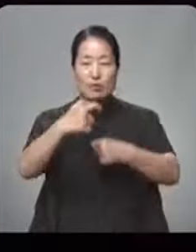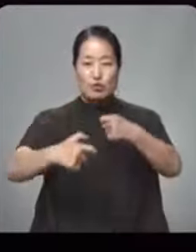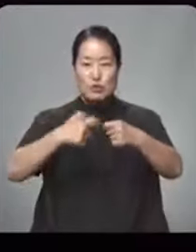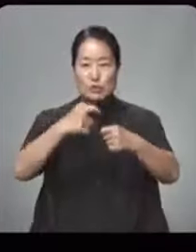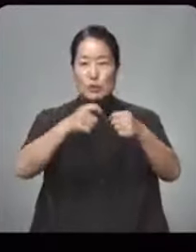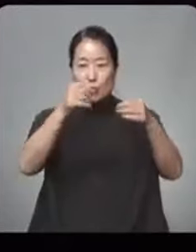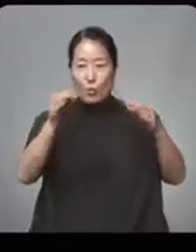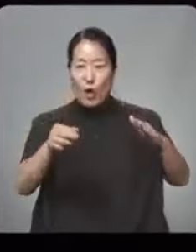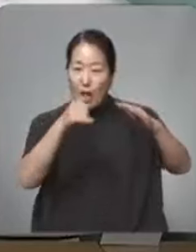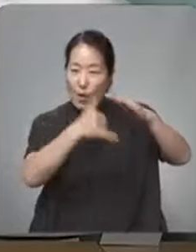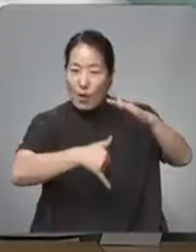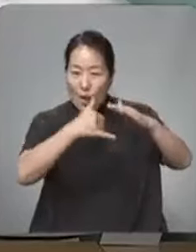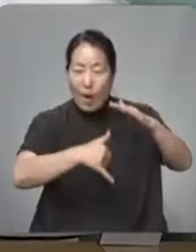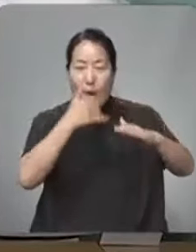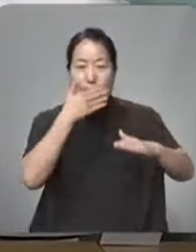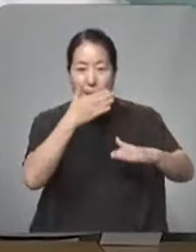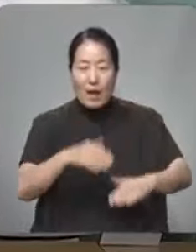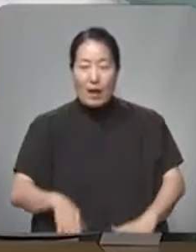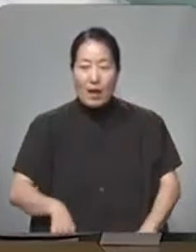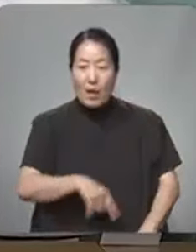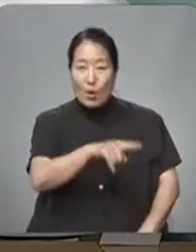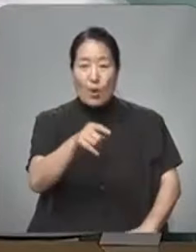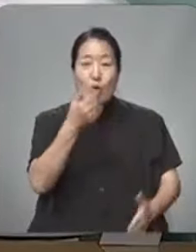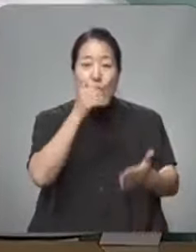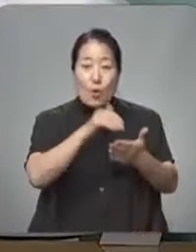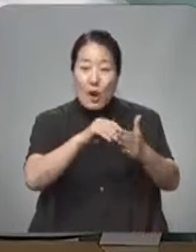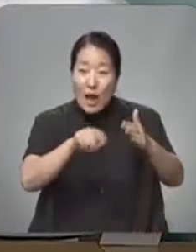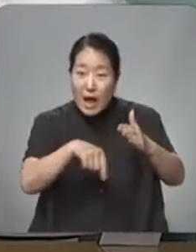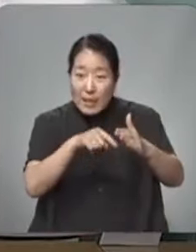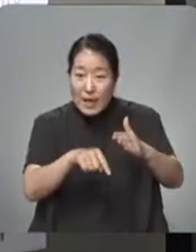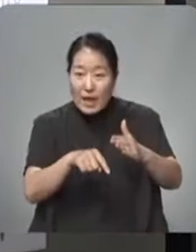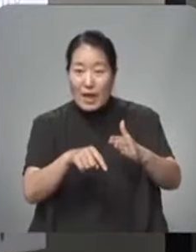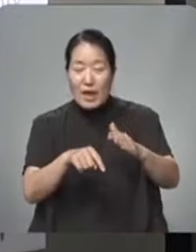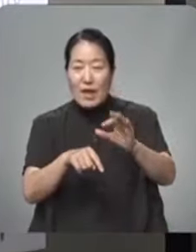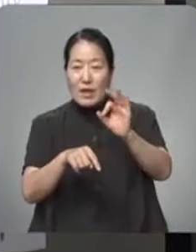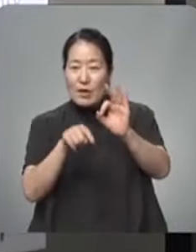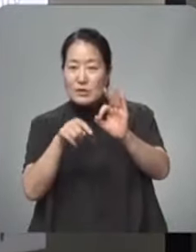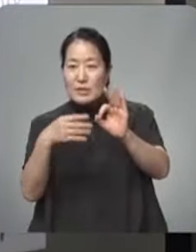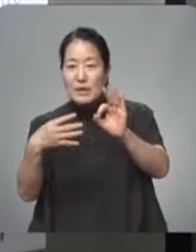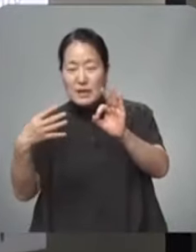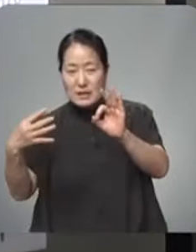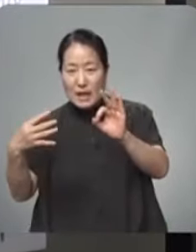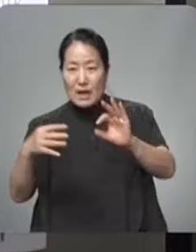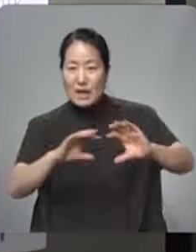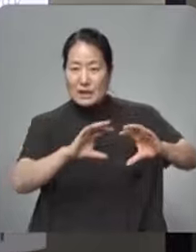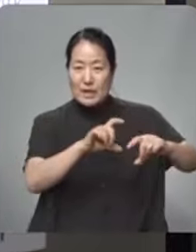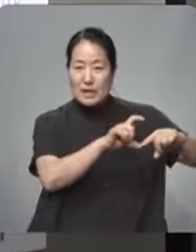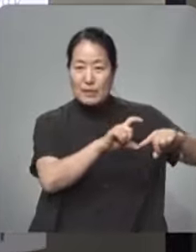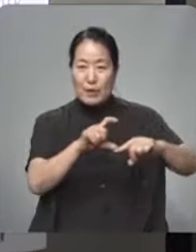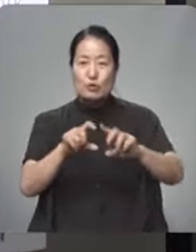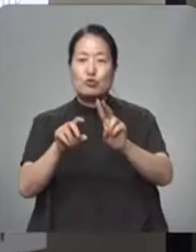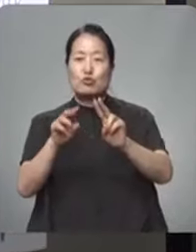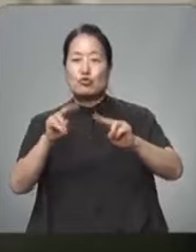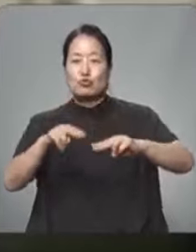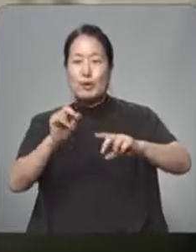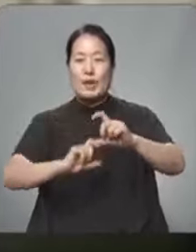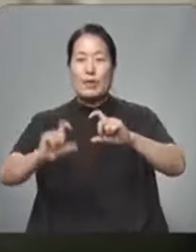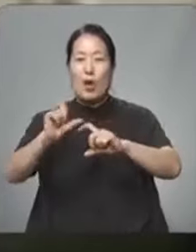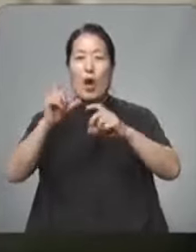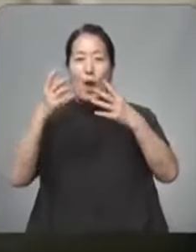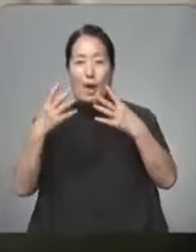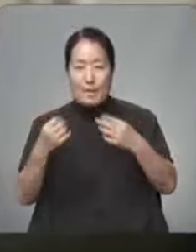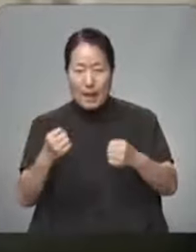양입니다. 암석 속 텅스텐 함량도 0.44%로 세계 평균의 두 배가 넘습니다. 우리의 갖고